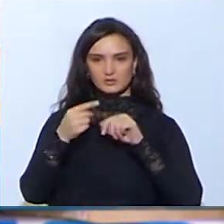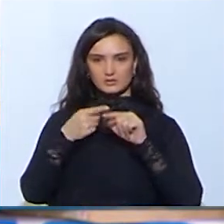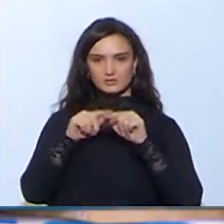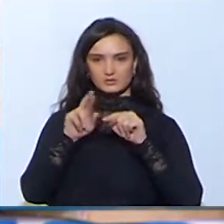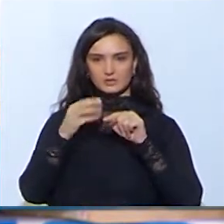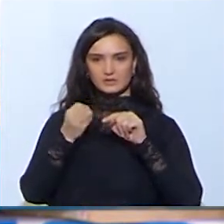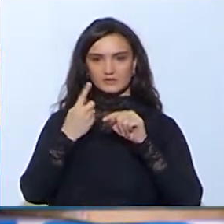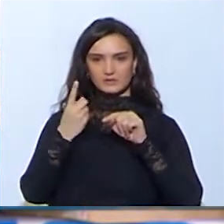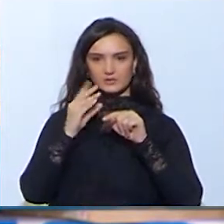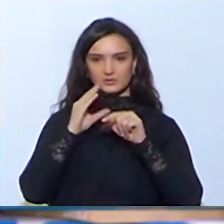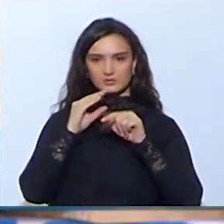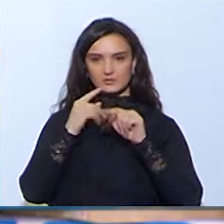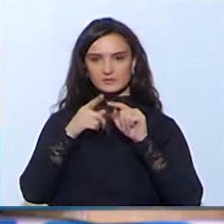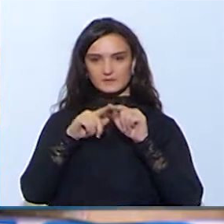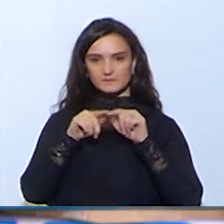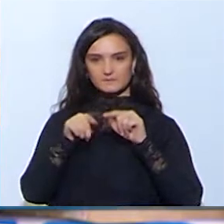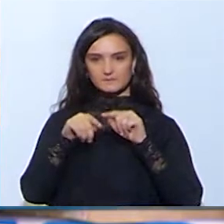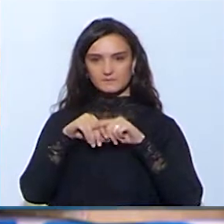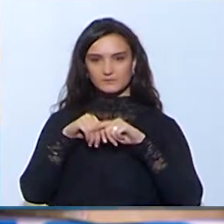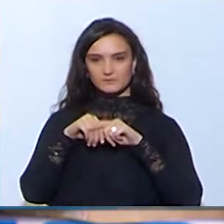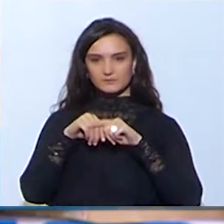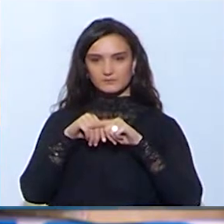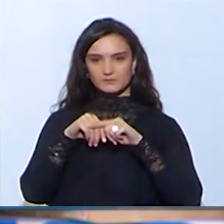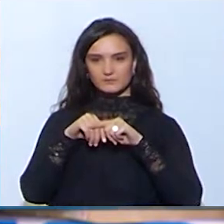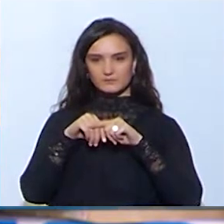თან კიდევ ერთი, როდესაც ბავშვი მოდის,